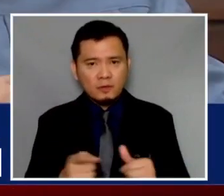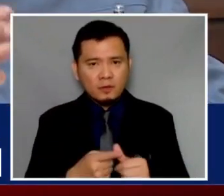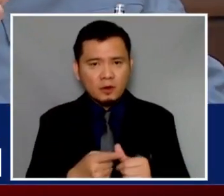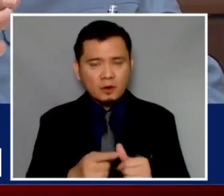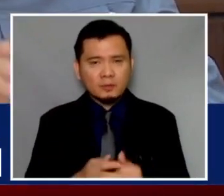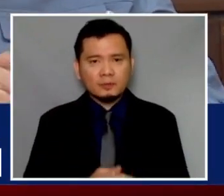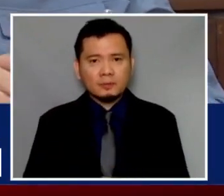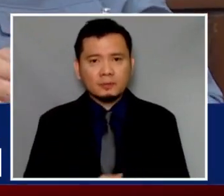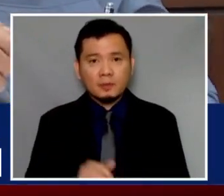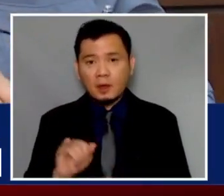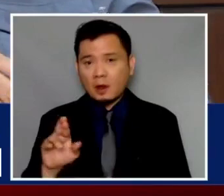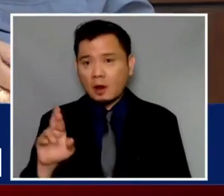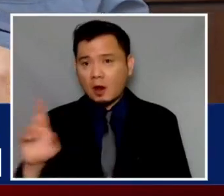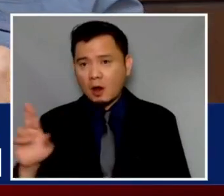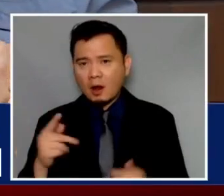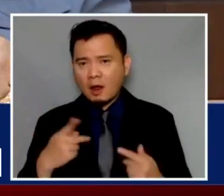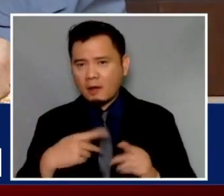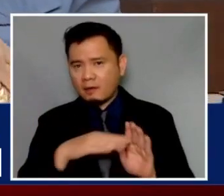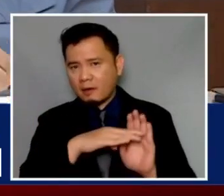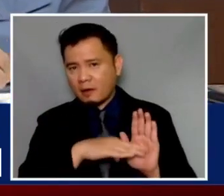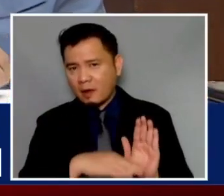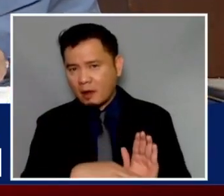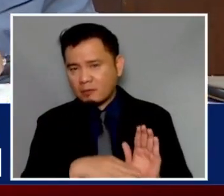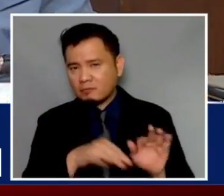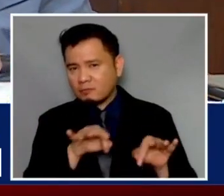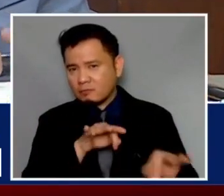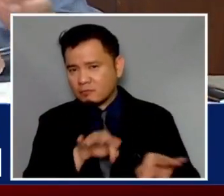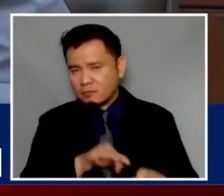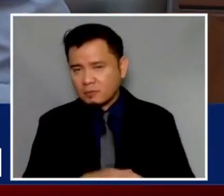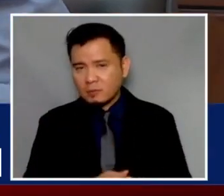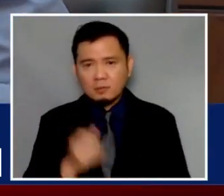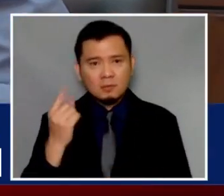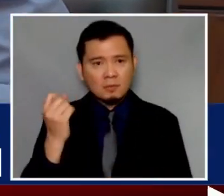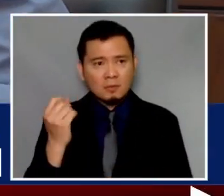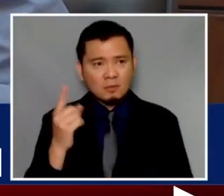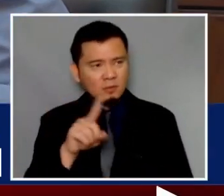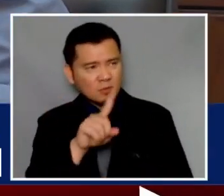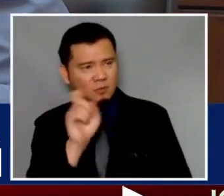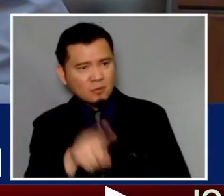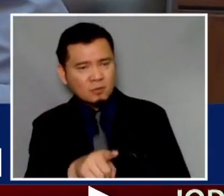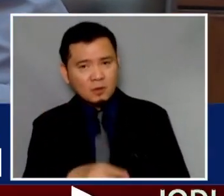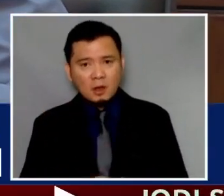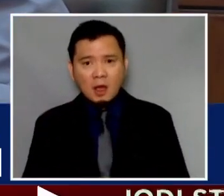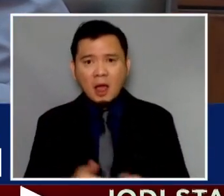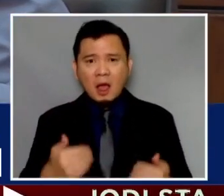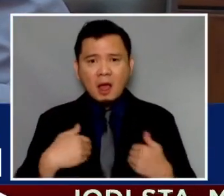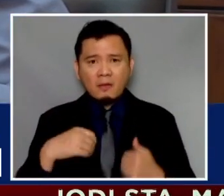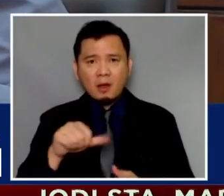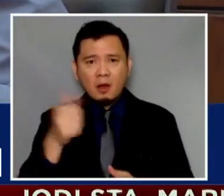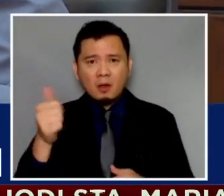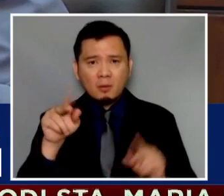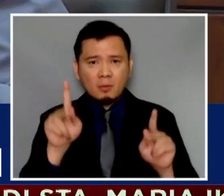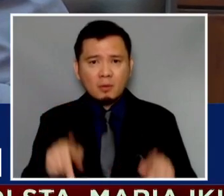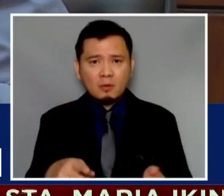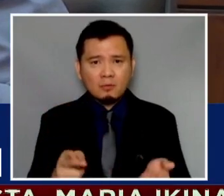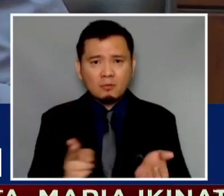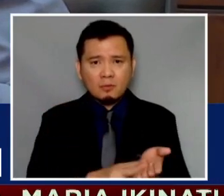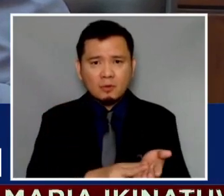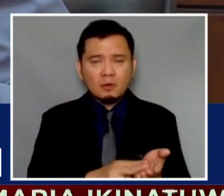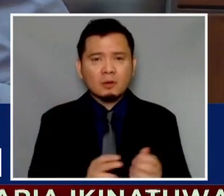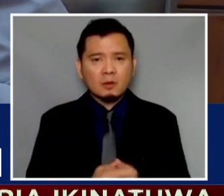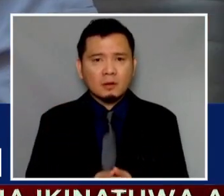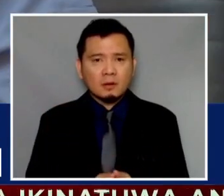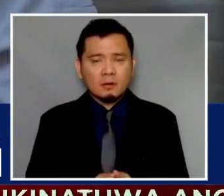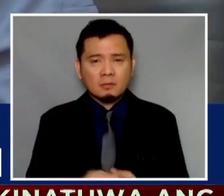DMW, pero kinikwestiyon naman ito ni Mamao dahil una, ibang tao ang pumirma para kay Executive Secretary